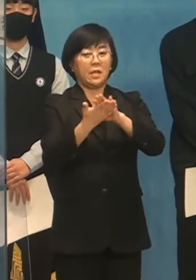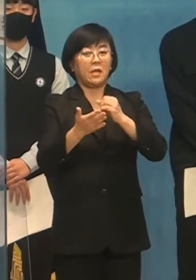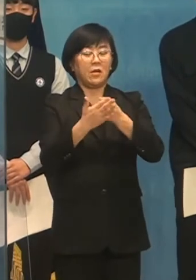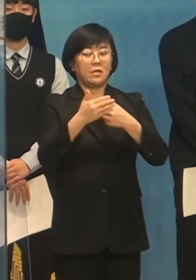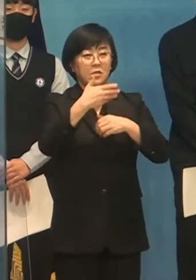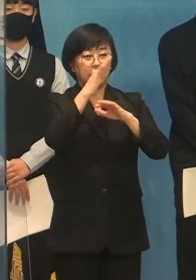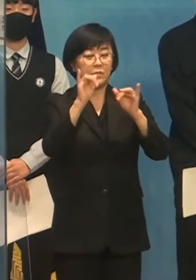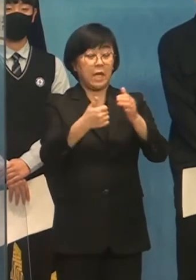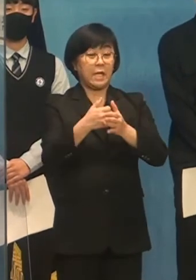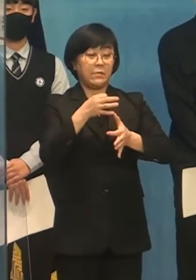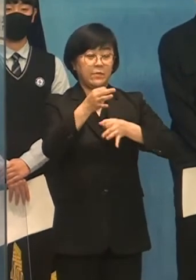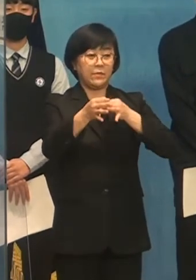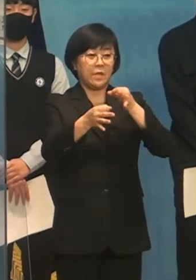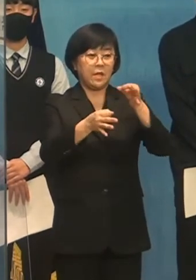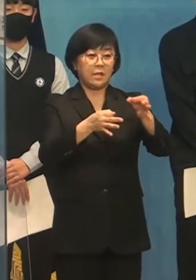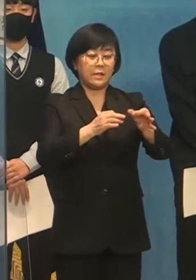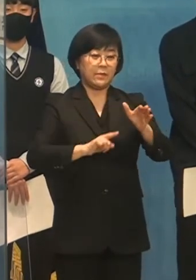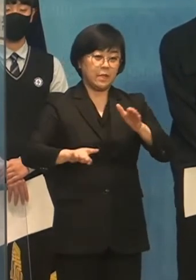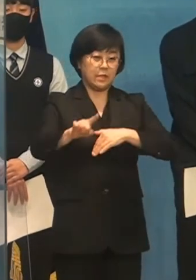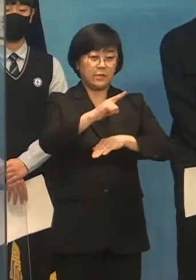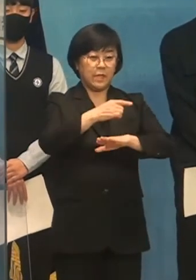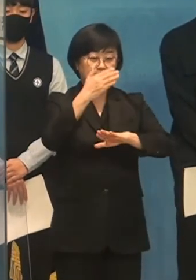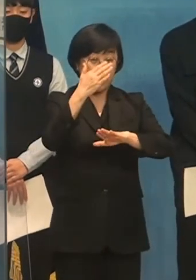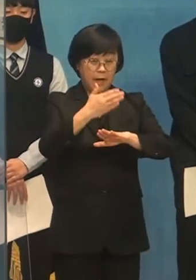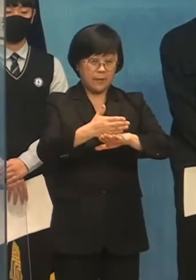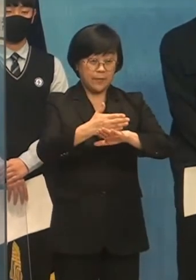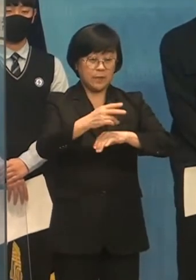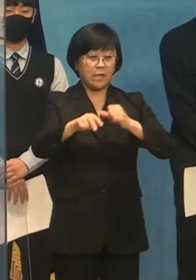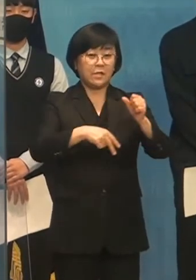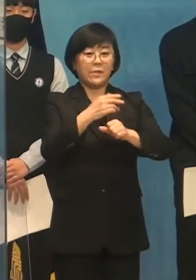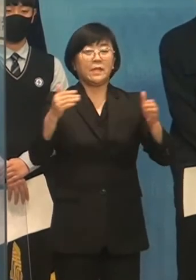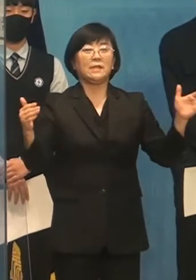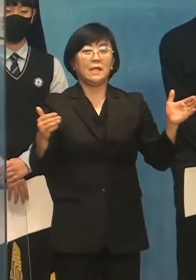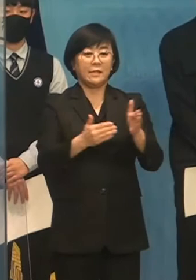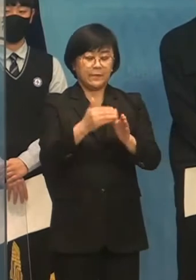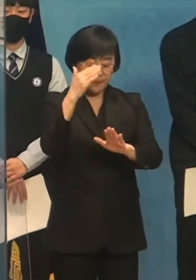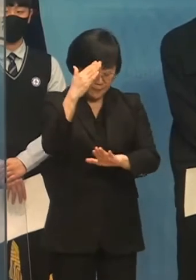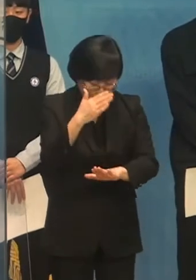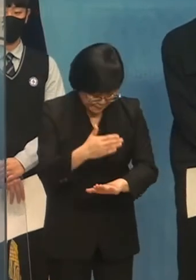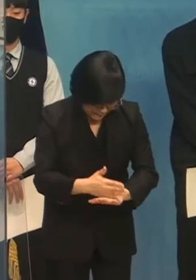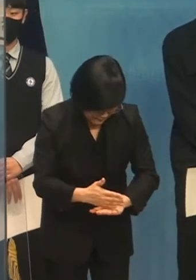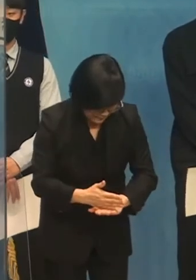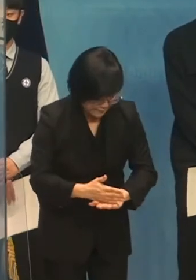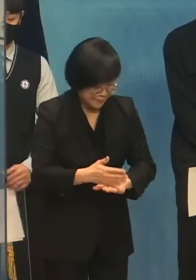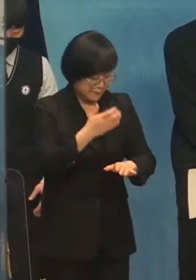실릴 수 있도록 앞장서겠습니다. 감사합니다. 이상으로 기자회견 마치겠습니다. 고맙습니다.